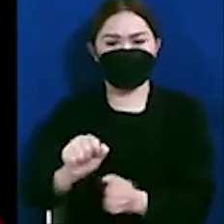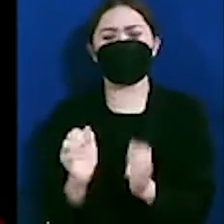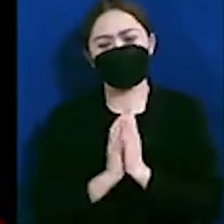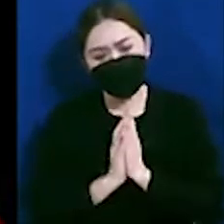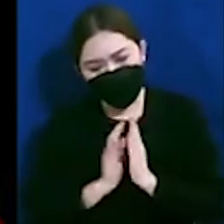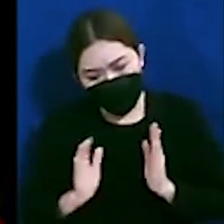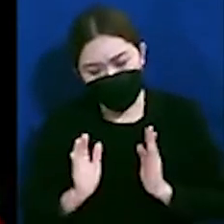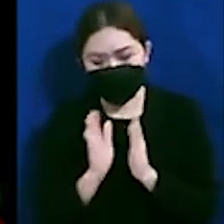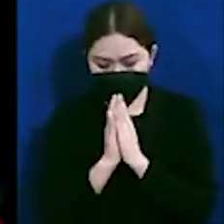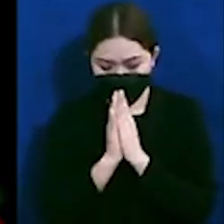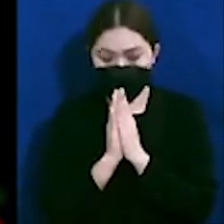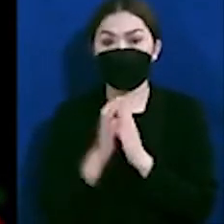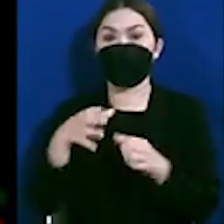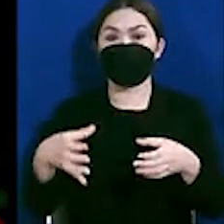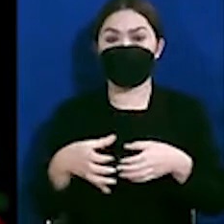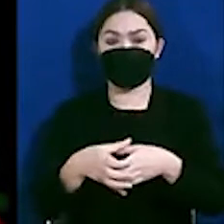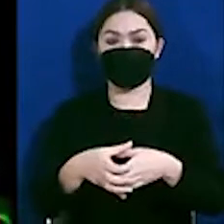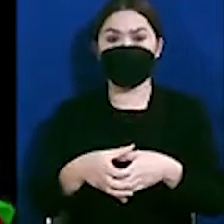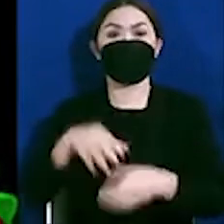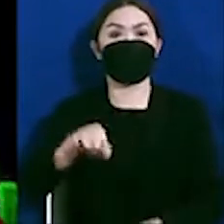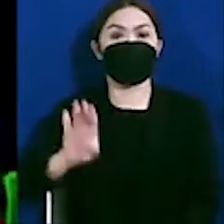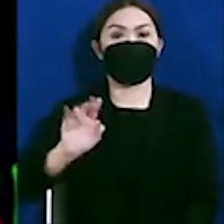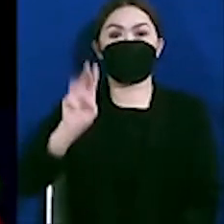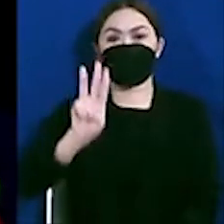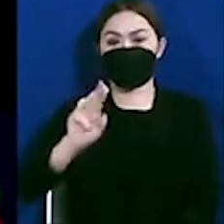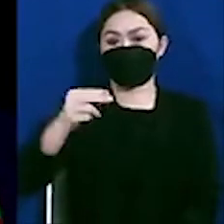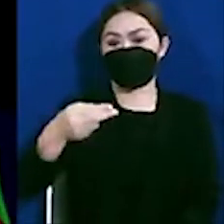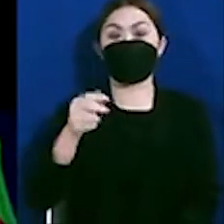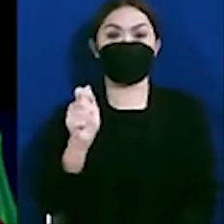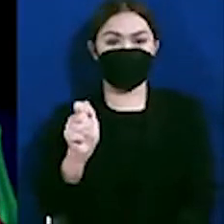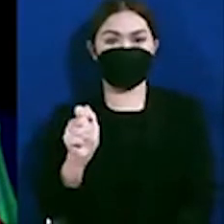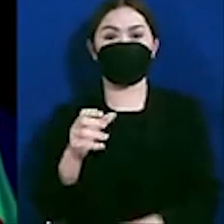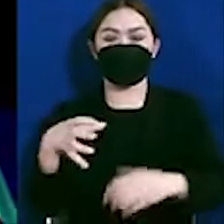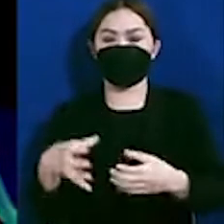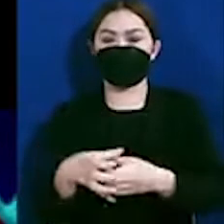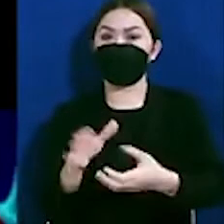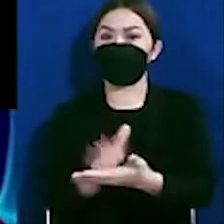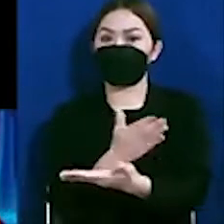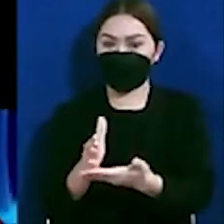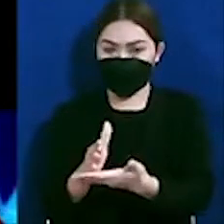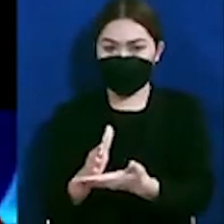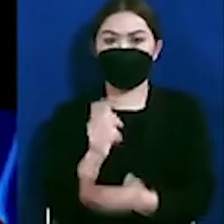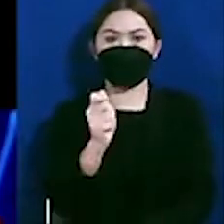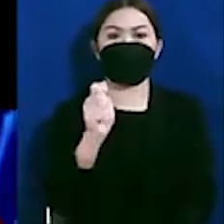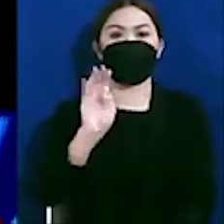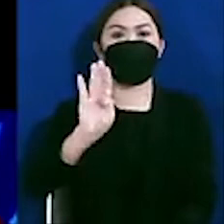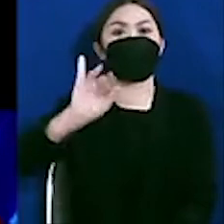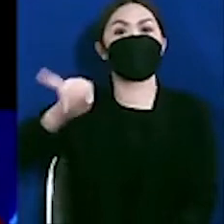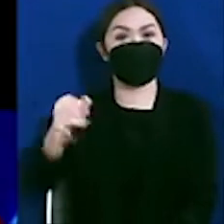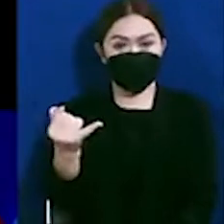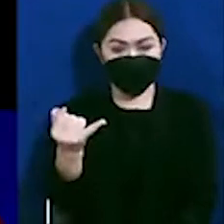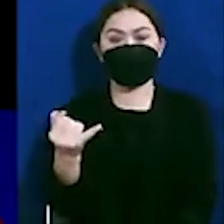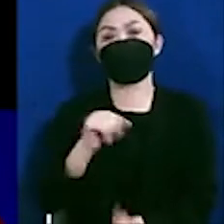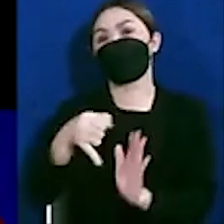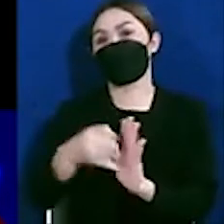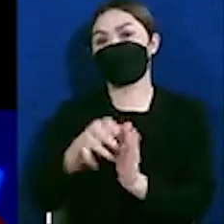กลุ่มบริษัทดับบลิวเอชเอคอร์ปอเรชั่นจำกัดมหาชนและผู้บริหารองค์การบริหารส่วนท้องถิ่นใน